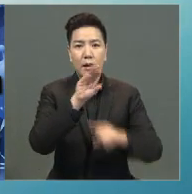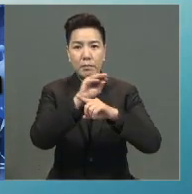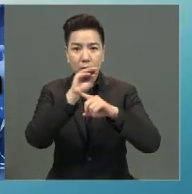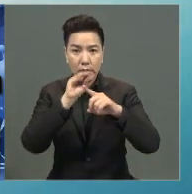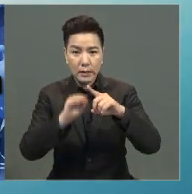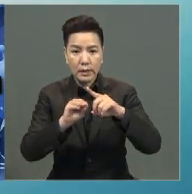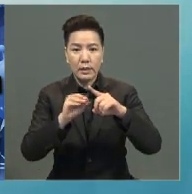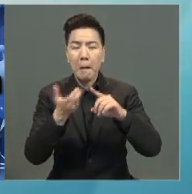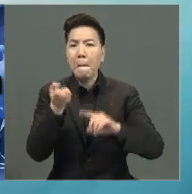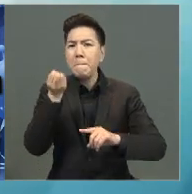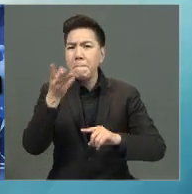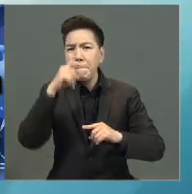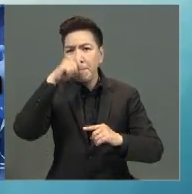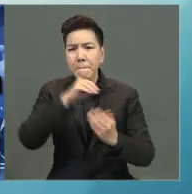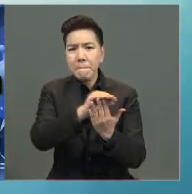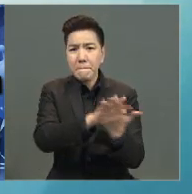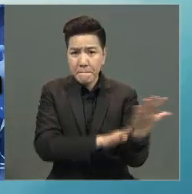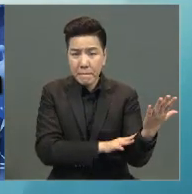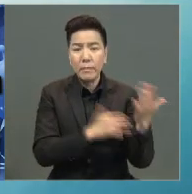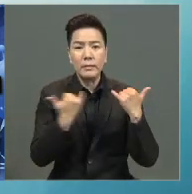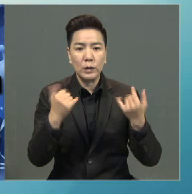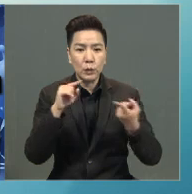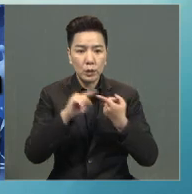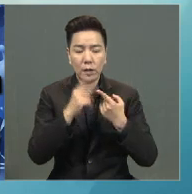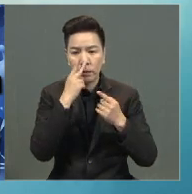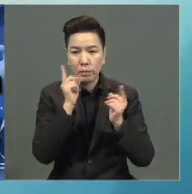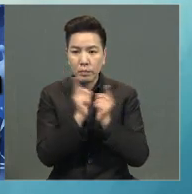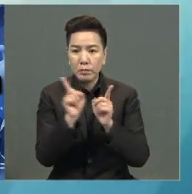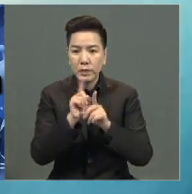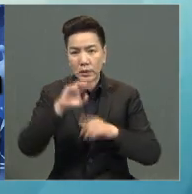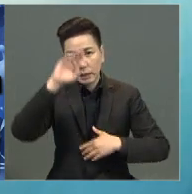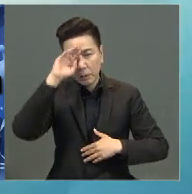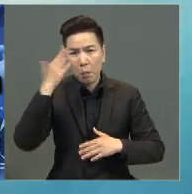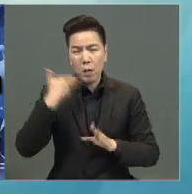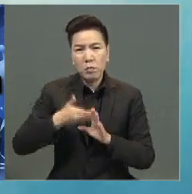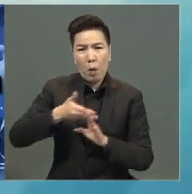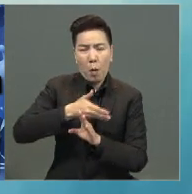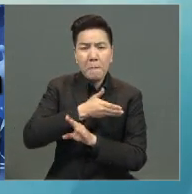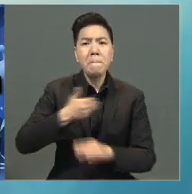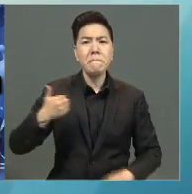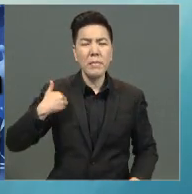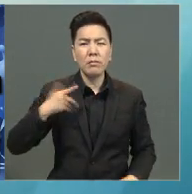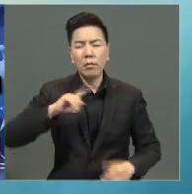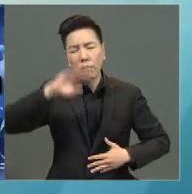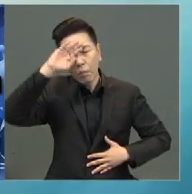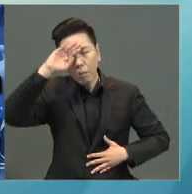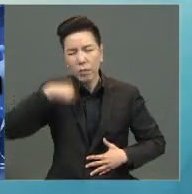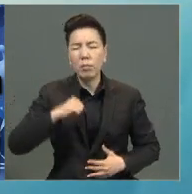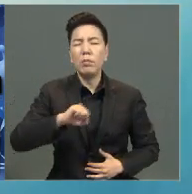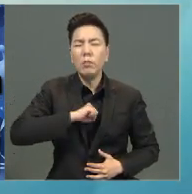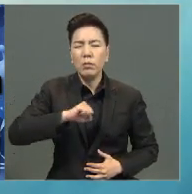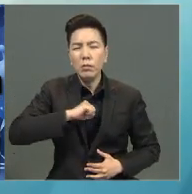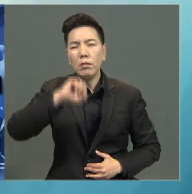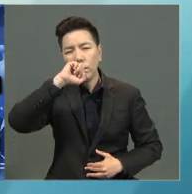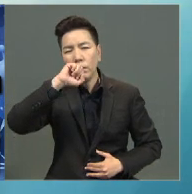หญ่ของประเทศแล้วก็ส่วนมากเหล่านี้ก็มีทั้งที่มีอาการมาก่อนก็จะมีอาการไข้ไอแล้วก็ตรวจพบเ